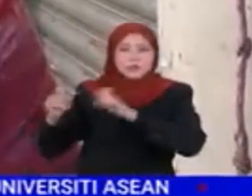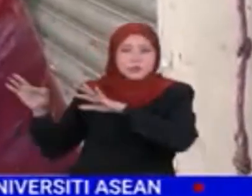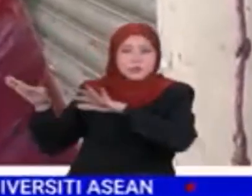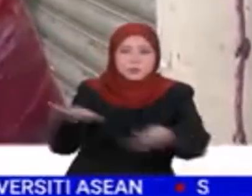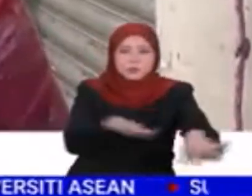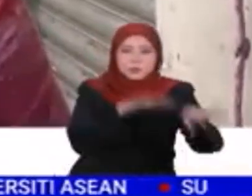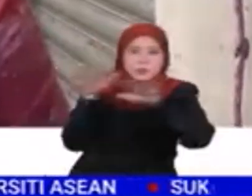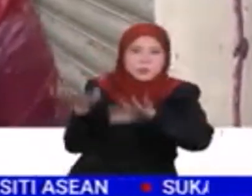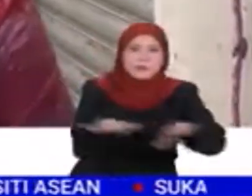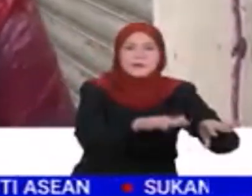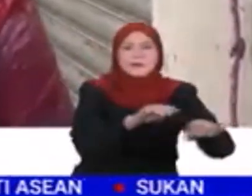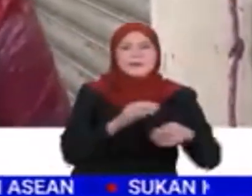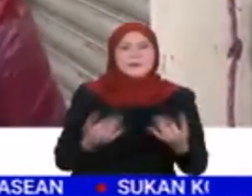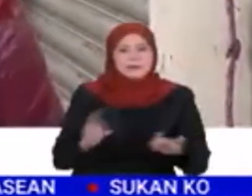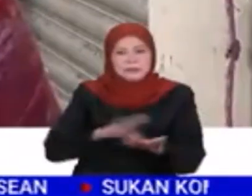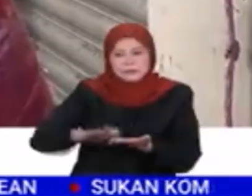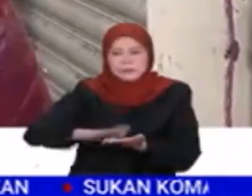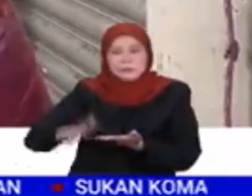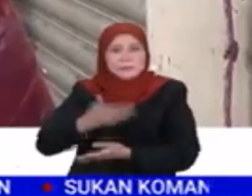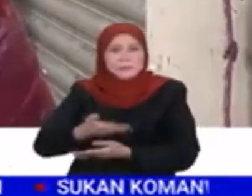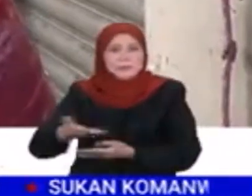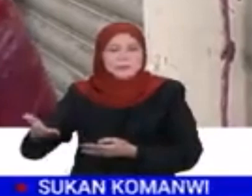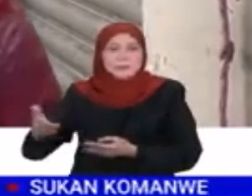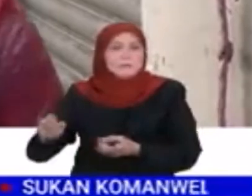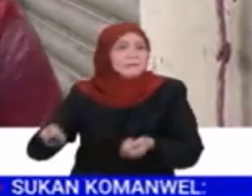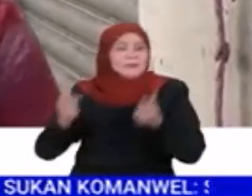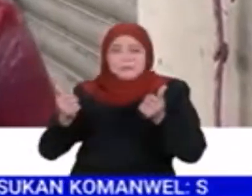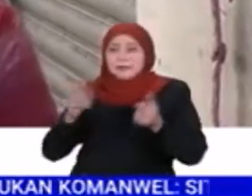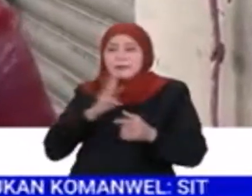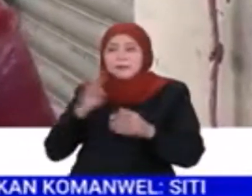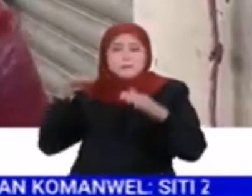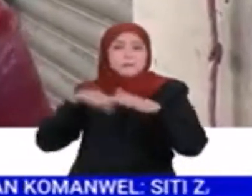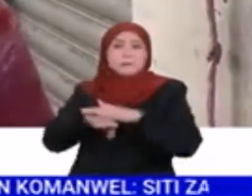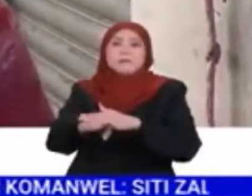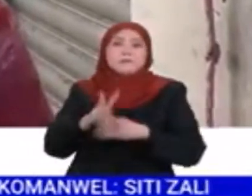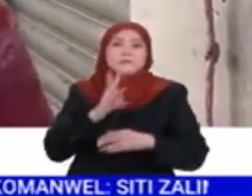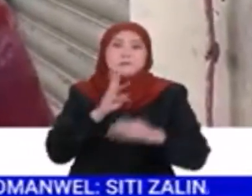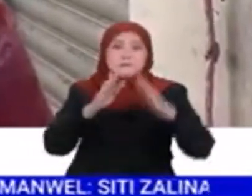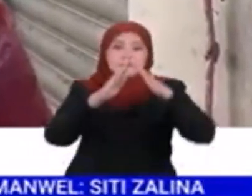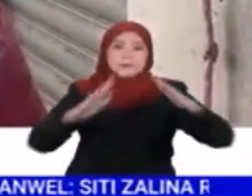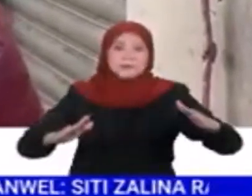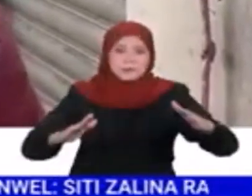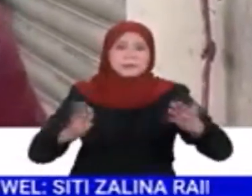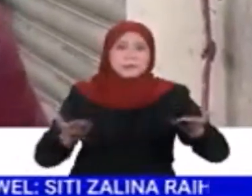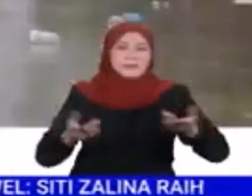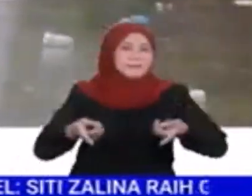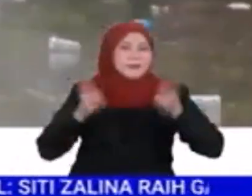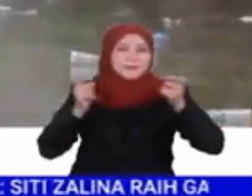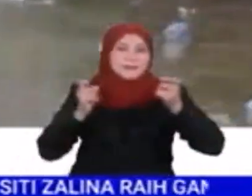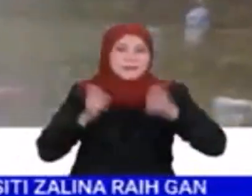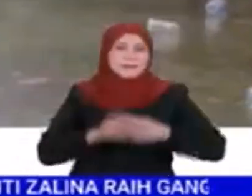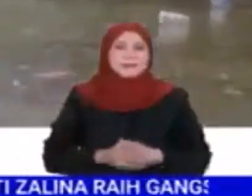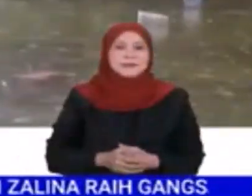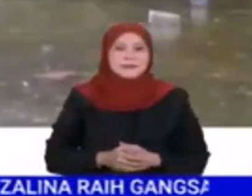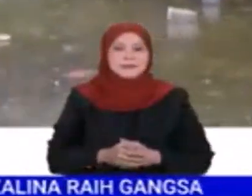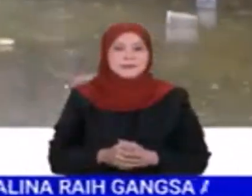Jadi kita kemas jugalah. Lepas tu sekejap saja terus dah masuk dalam rumah. Lebih cepat.